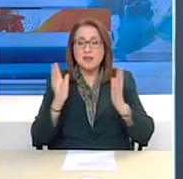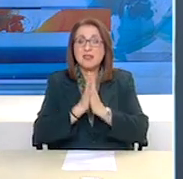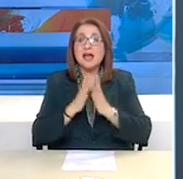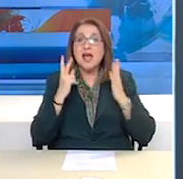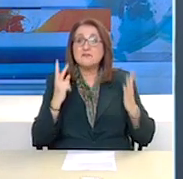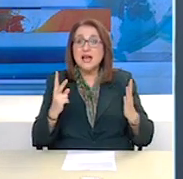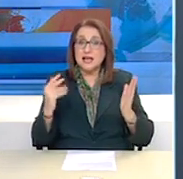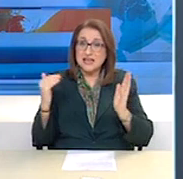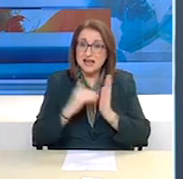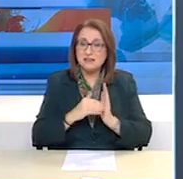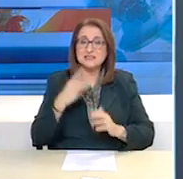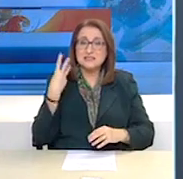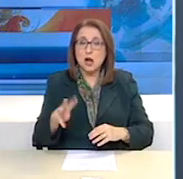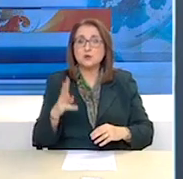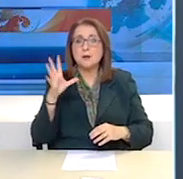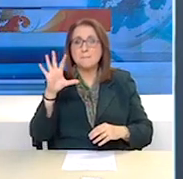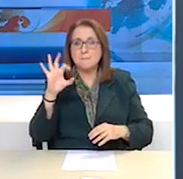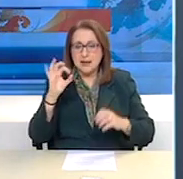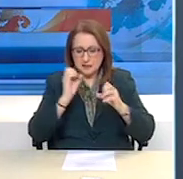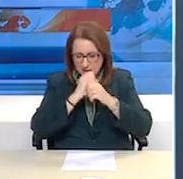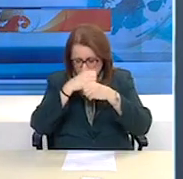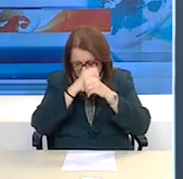17.350 εργαστηριακά τεστ.